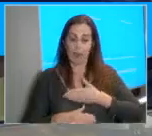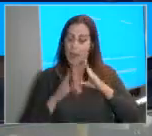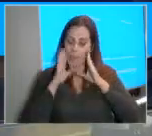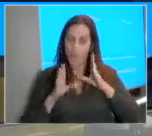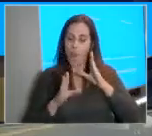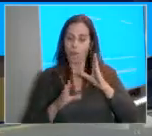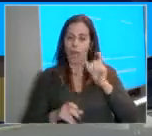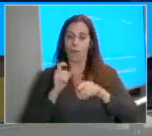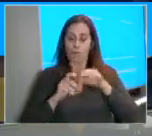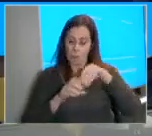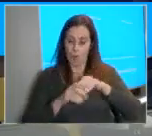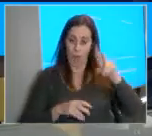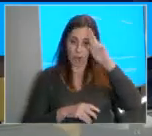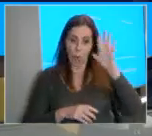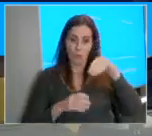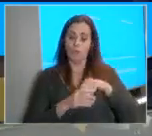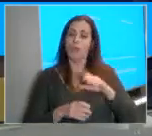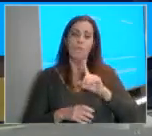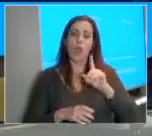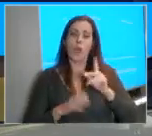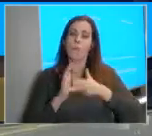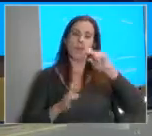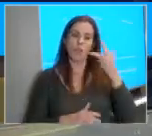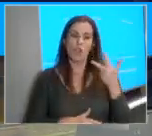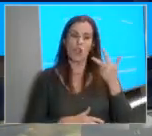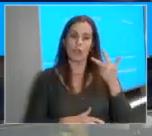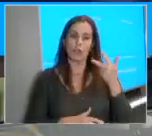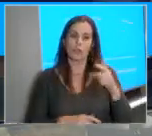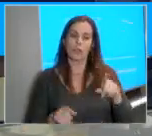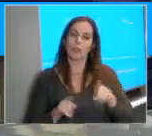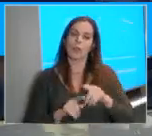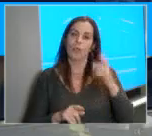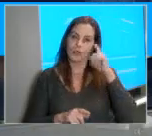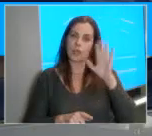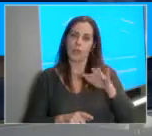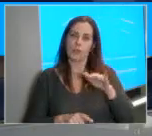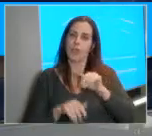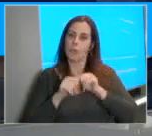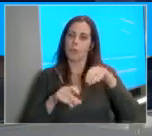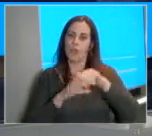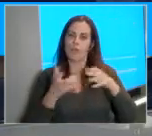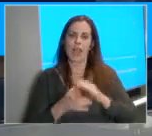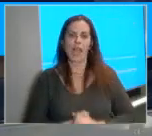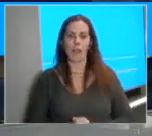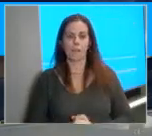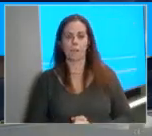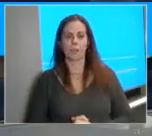אמון הציבור שלך, הפנימי, בתוך הליכוד, ולא פעם שלישית על בסיס אותה רוטינה. אני חושב שגם יהיה לזה גיבוי מתוך המפלגה שלו.